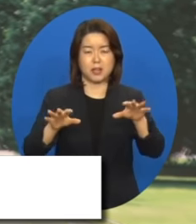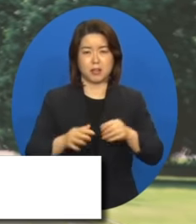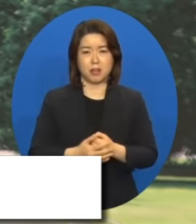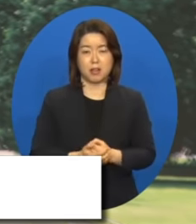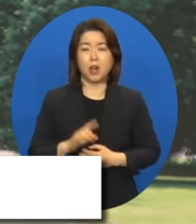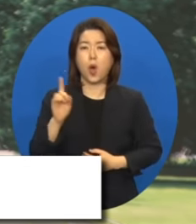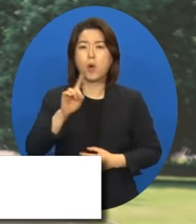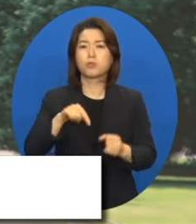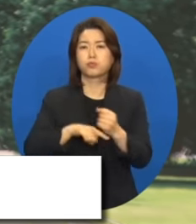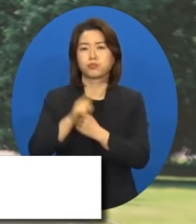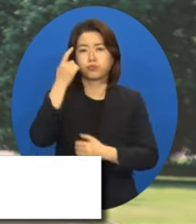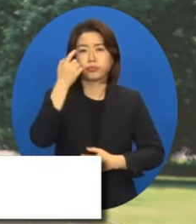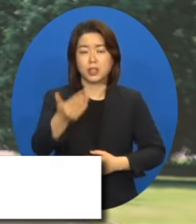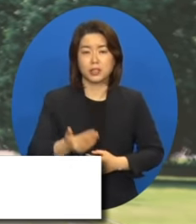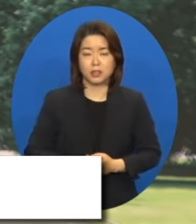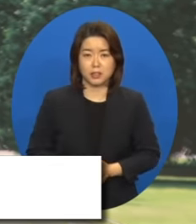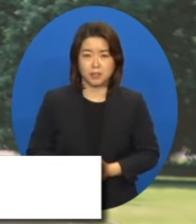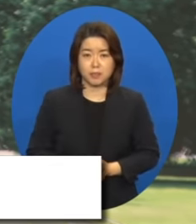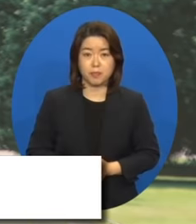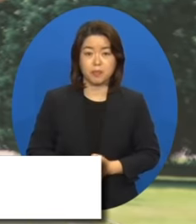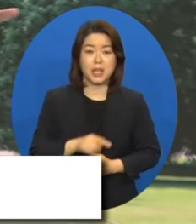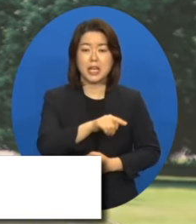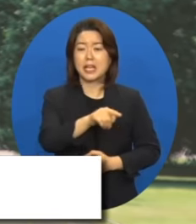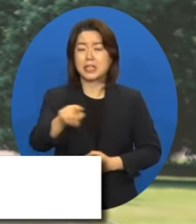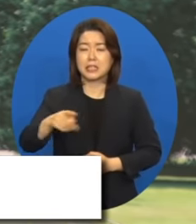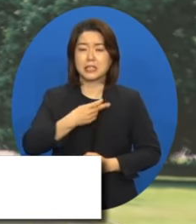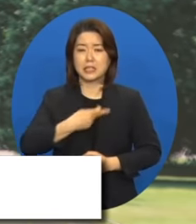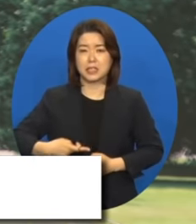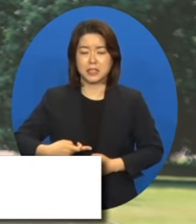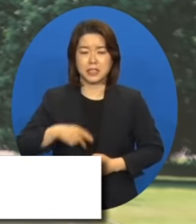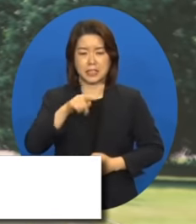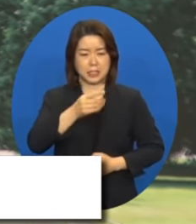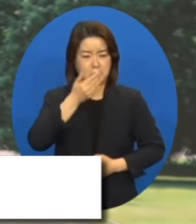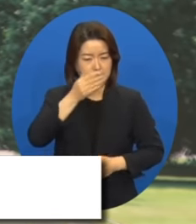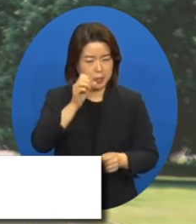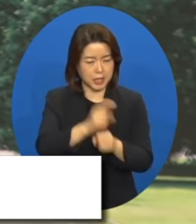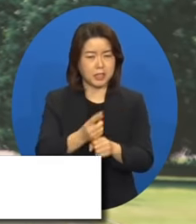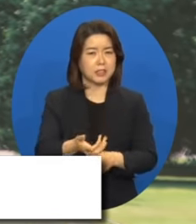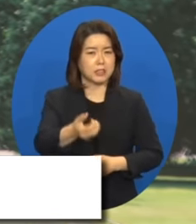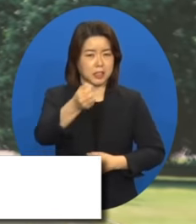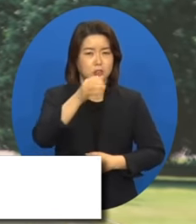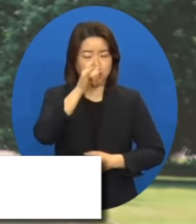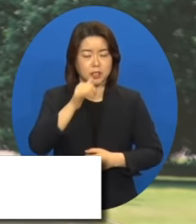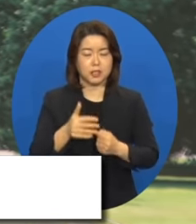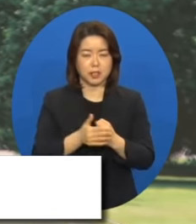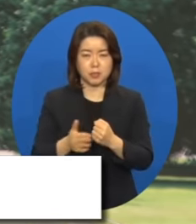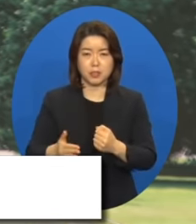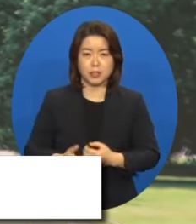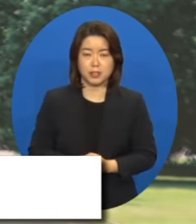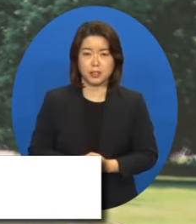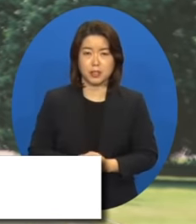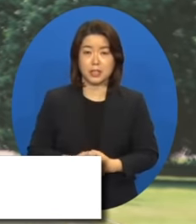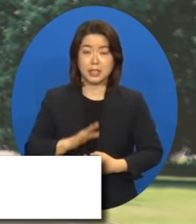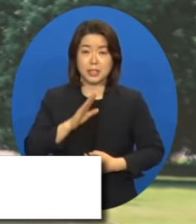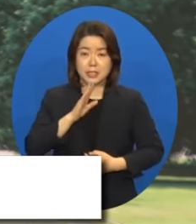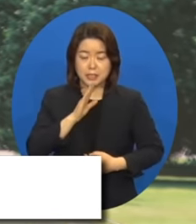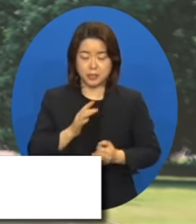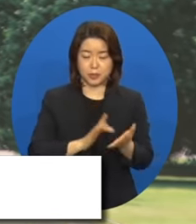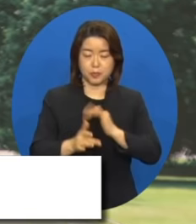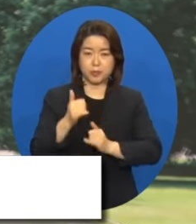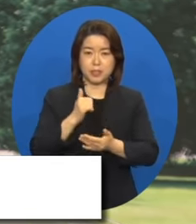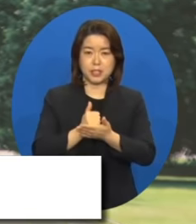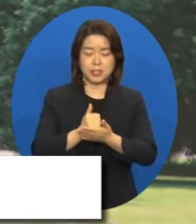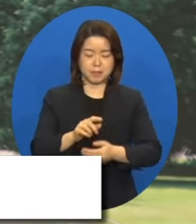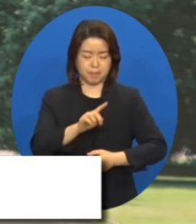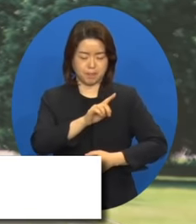무슨 뜻이죠? 그 제자들 모두가 다 그럴 가능성이 있다는 겁니다. 실제로 예수님의